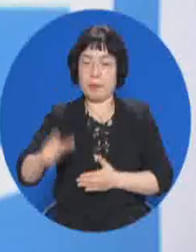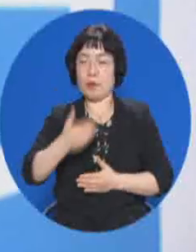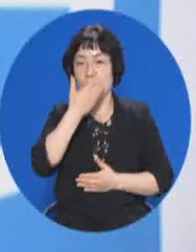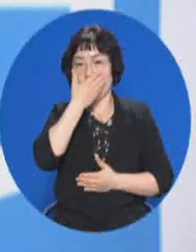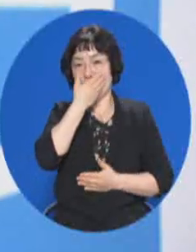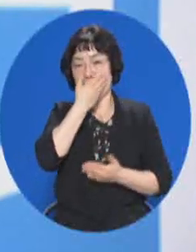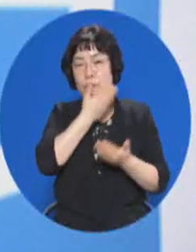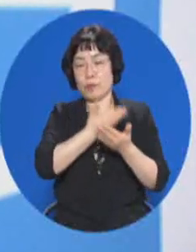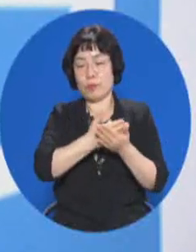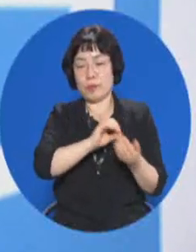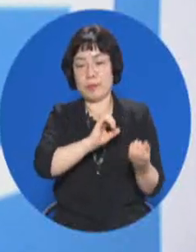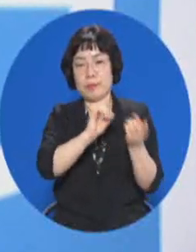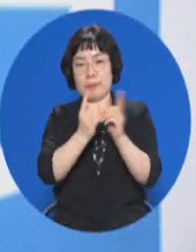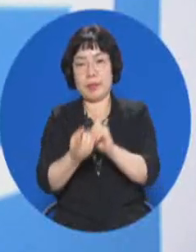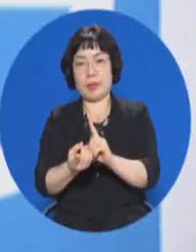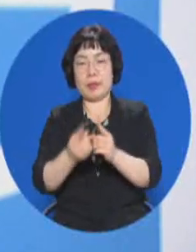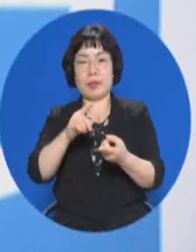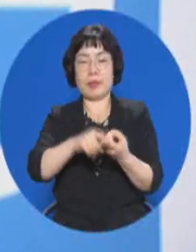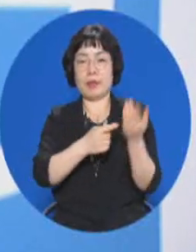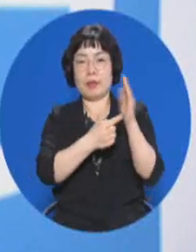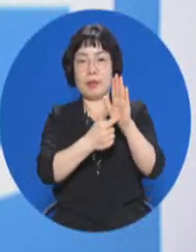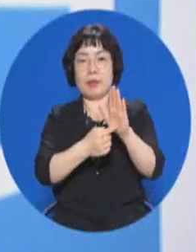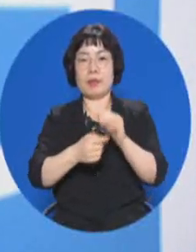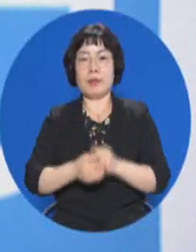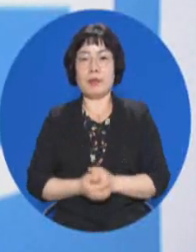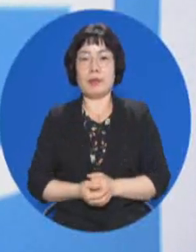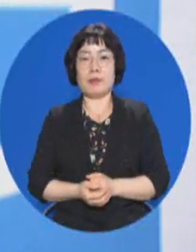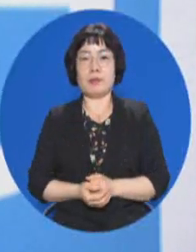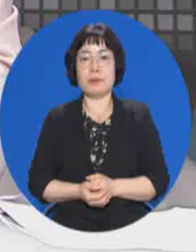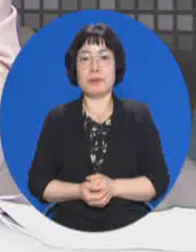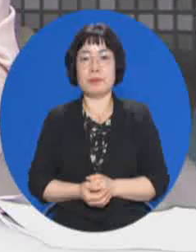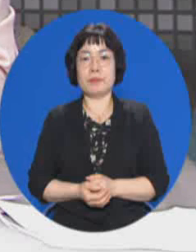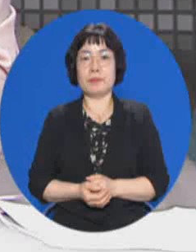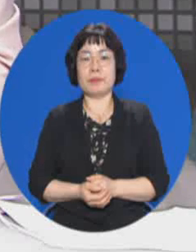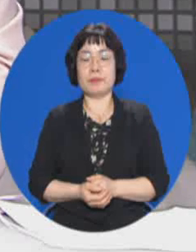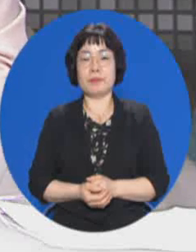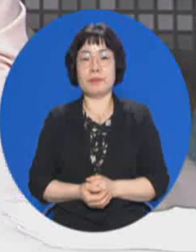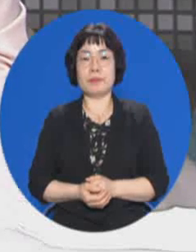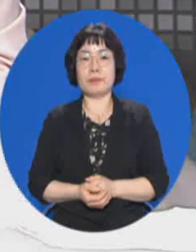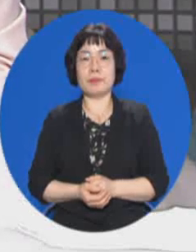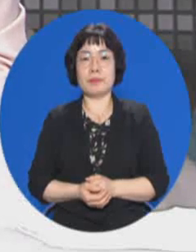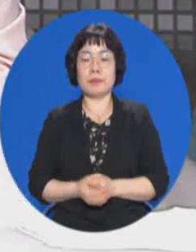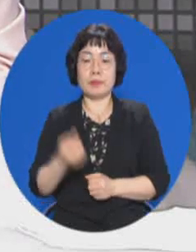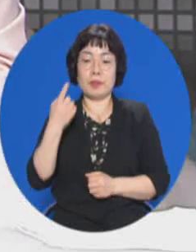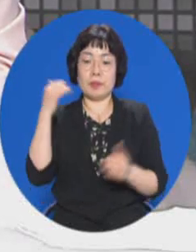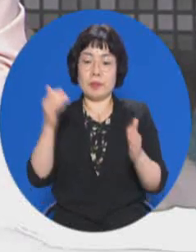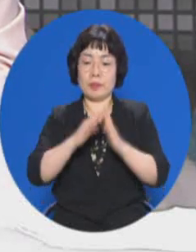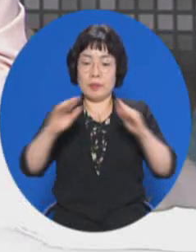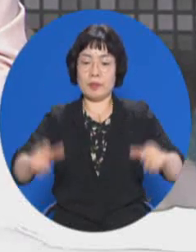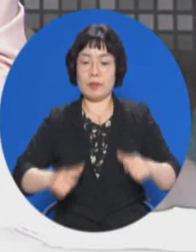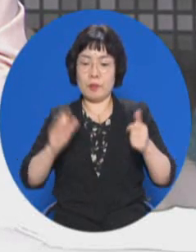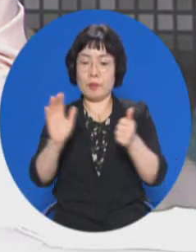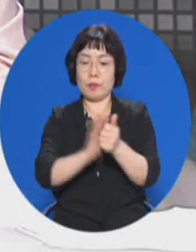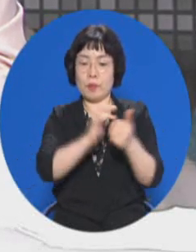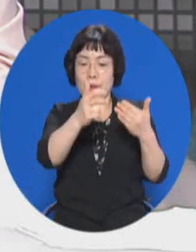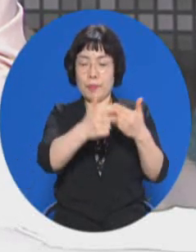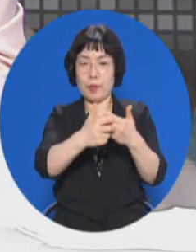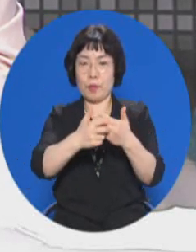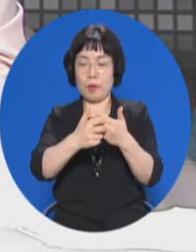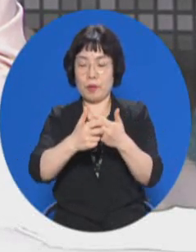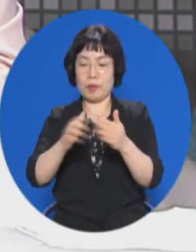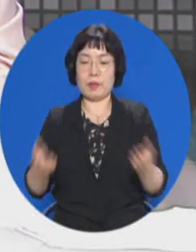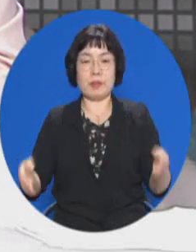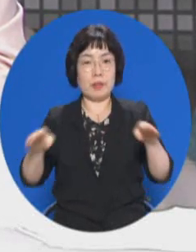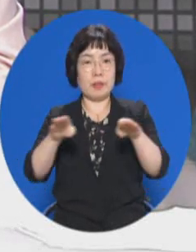것으로 전망됩니다. MBC 뉴스 이계상입니다. 어제까지 전남의 요양병원과 요양시설,